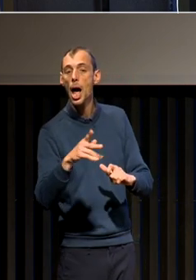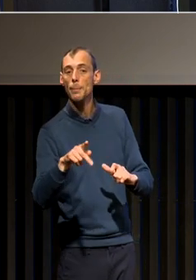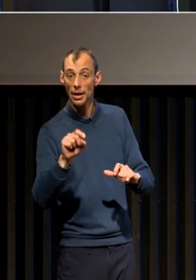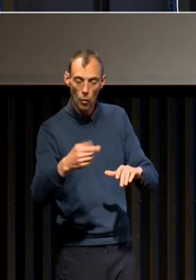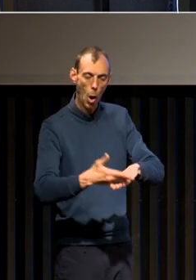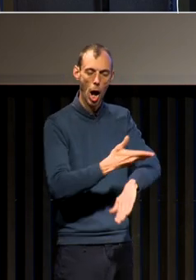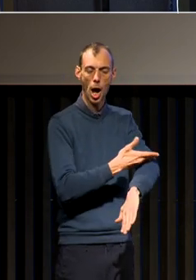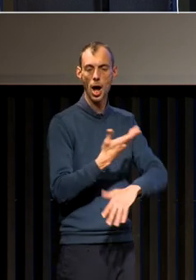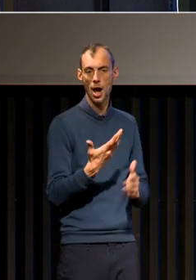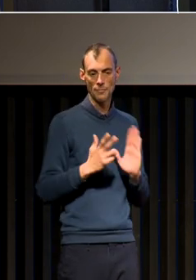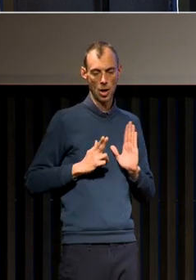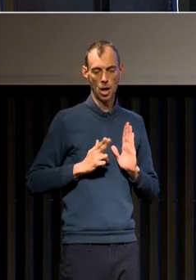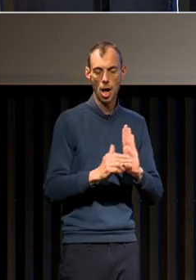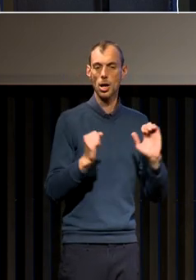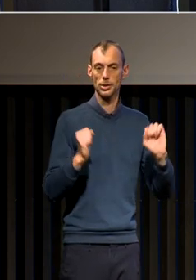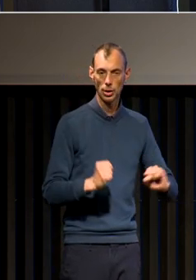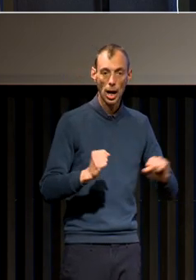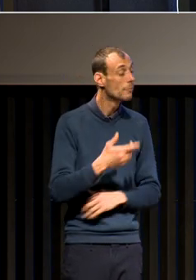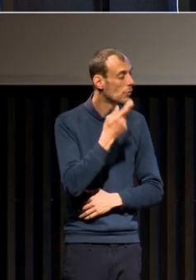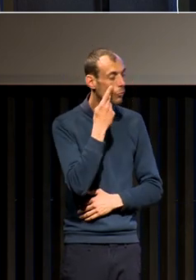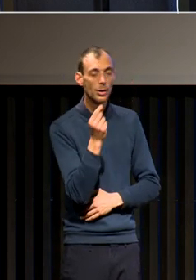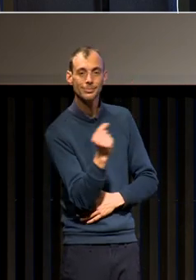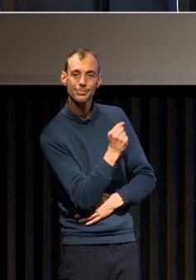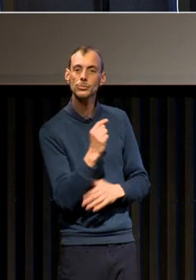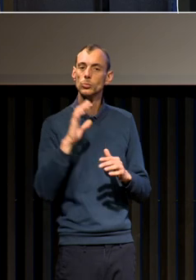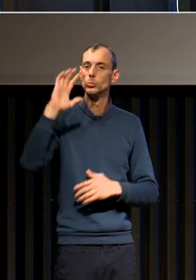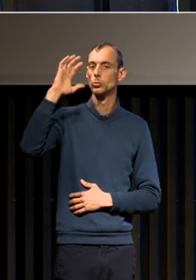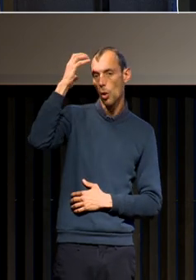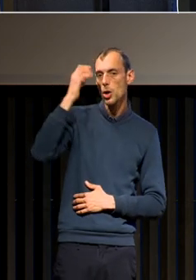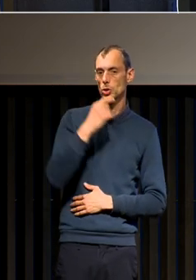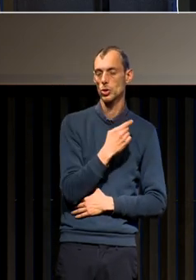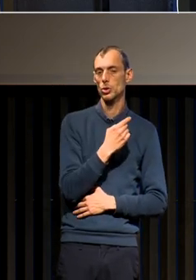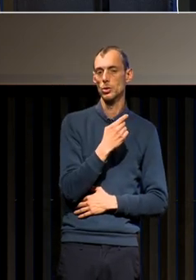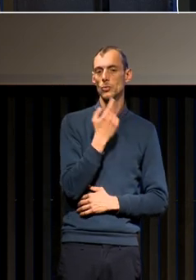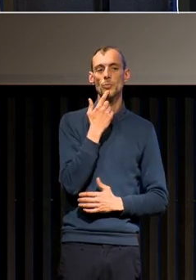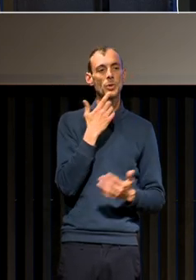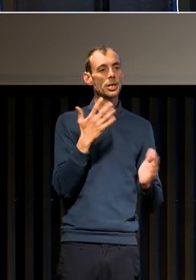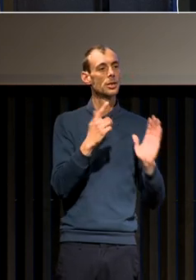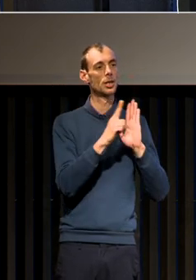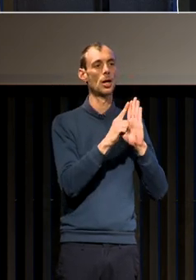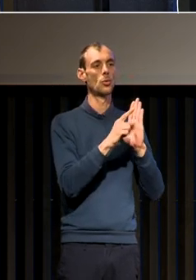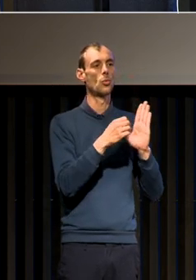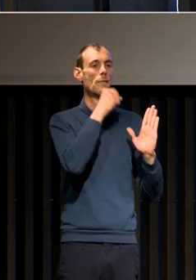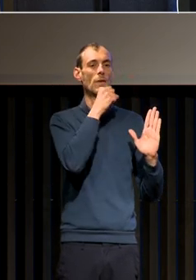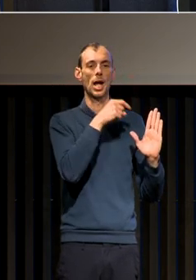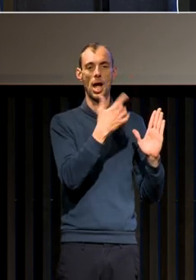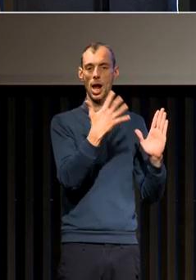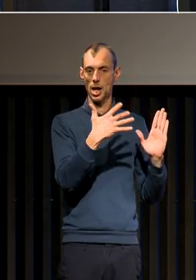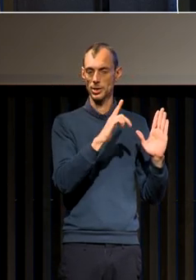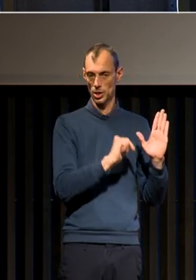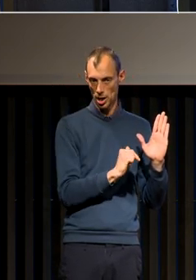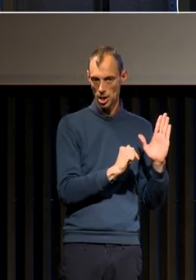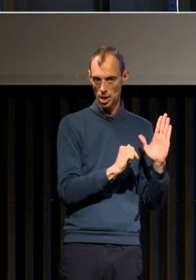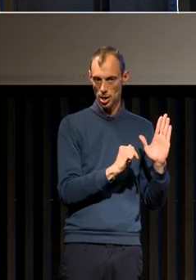marqué en orange dans le texte était déjà dans les précédentes versions de la loi. Ce que j'ai marqué